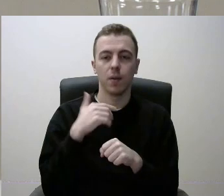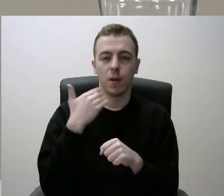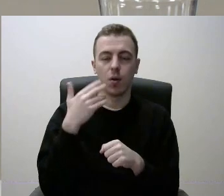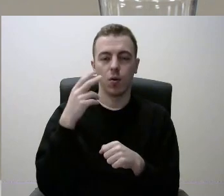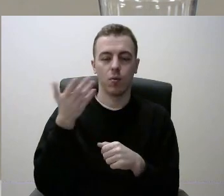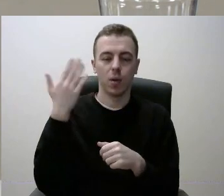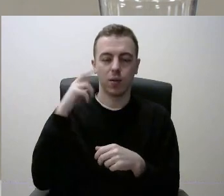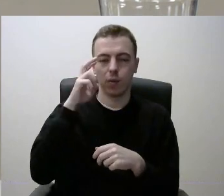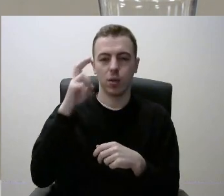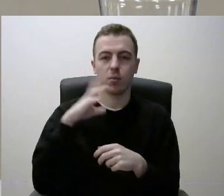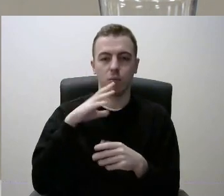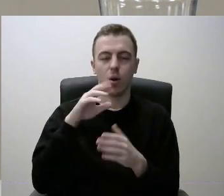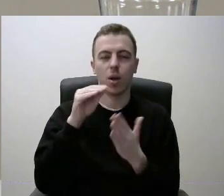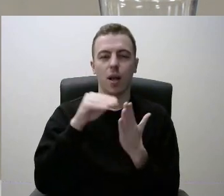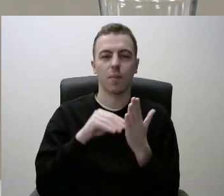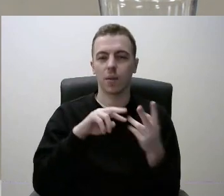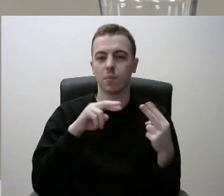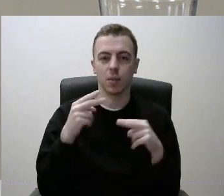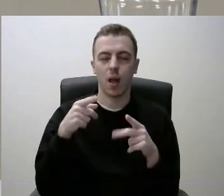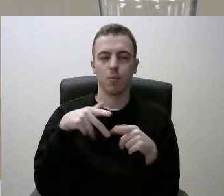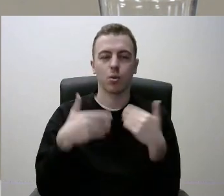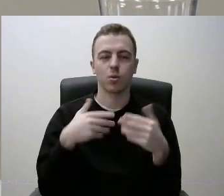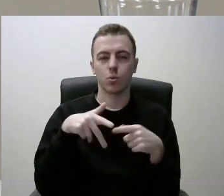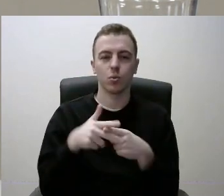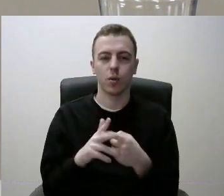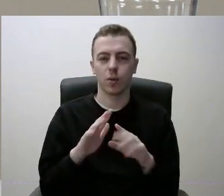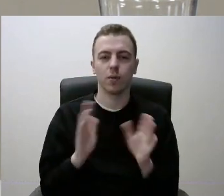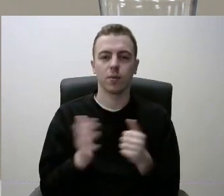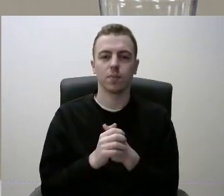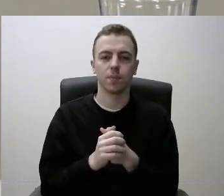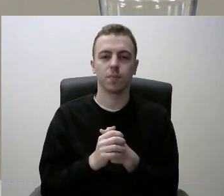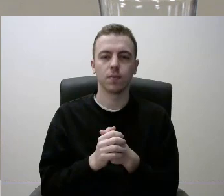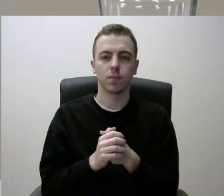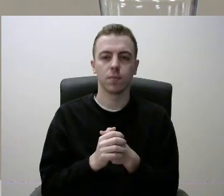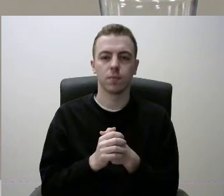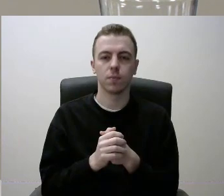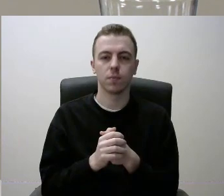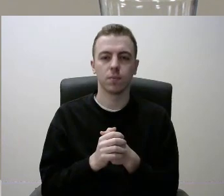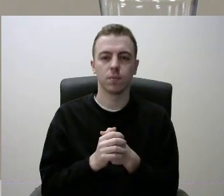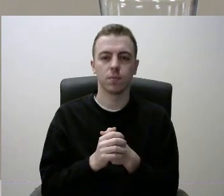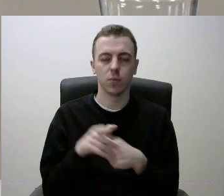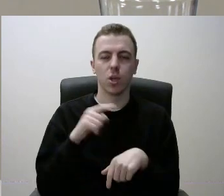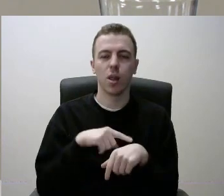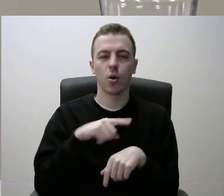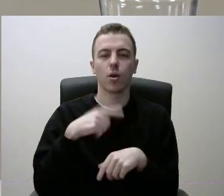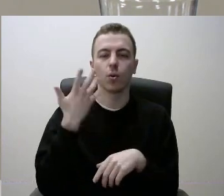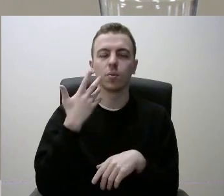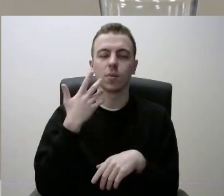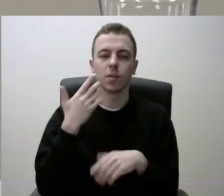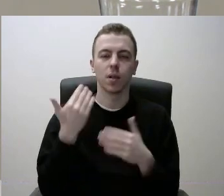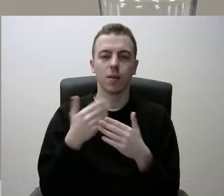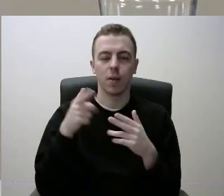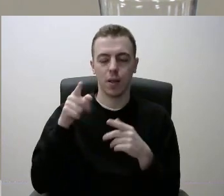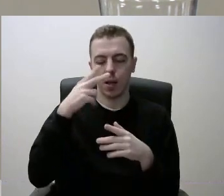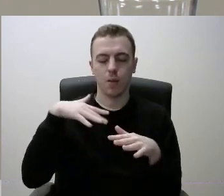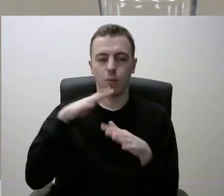sprendimu pasikeitus reglamentavimui ta procedūra buvo nubraukta ir jiems reikėtų viską pradėti iš naujo. Tai matys, jeigu čia yra laiko klausimas, kada nacionaliniu lygmeniu šitie klausimai bus išspręsti